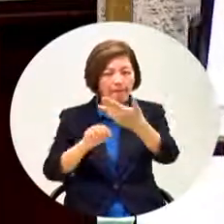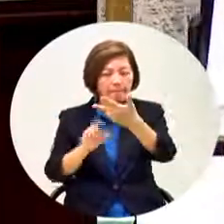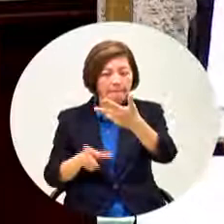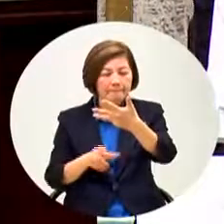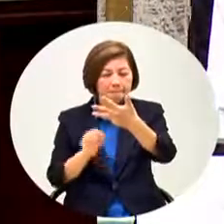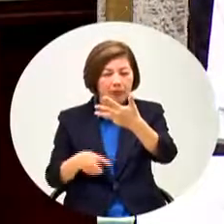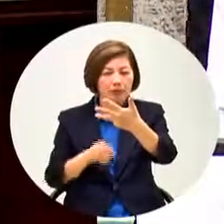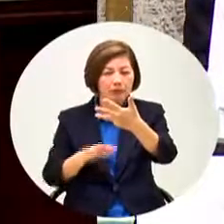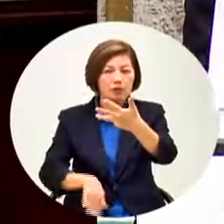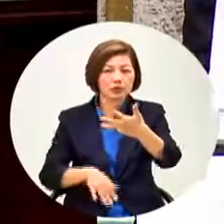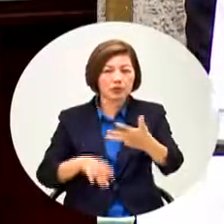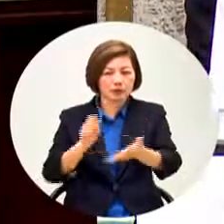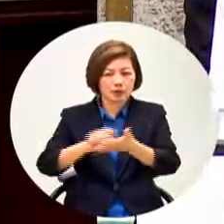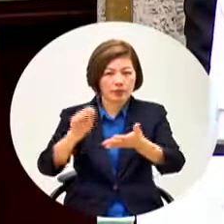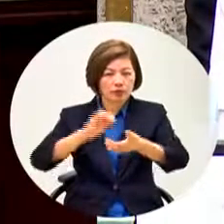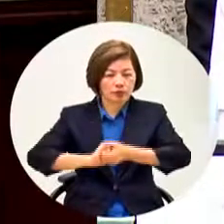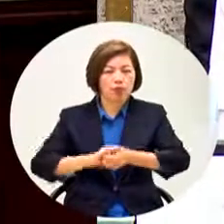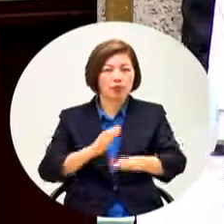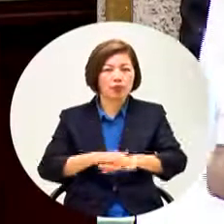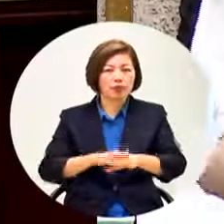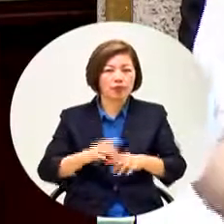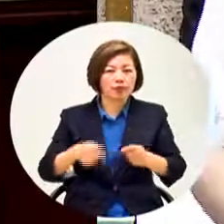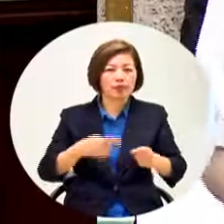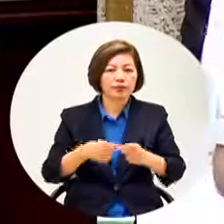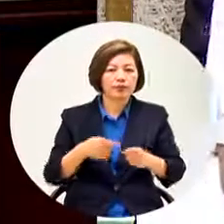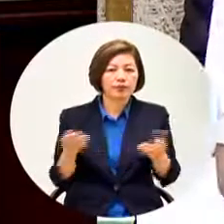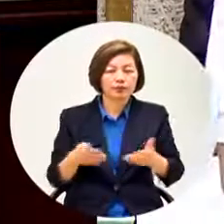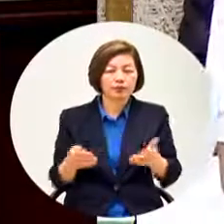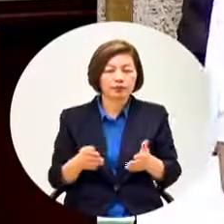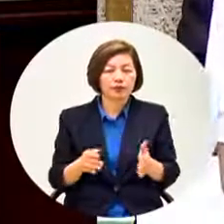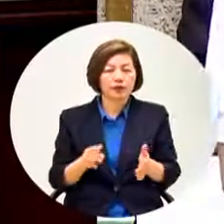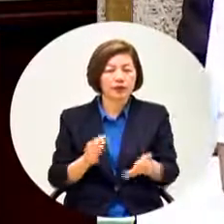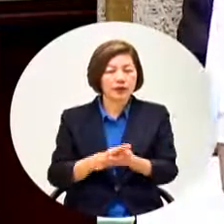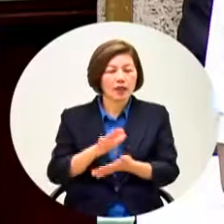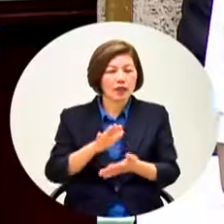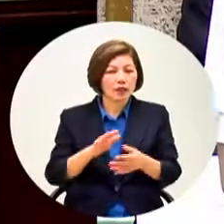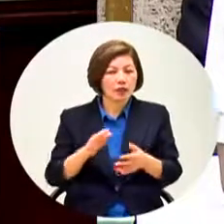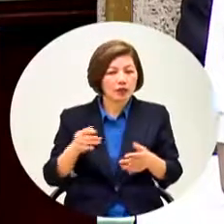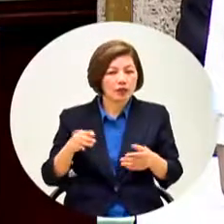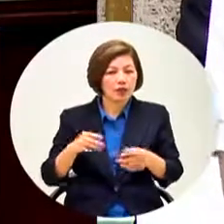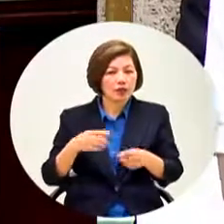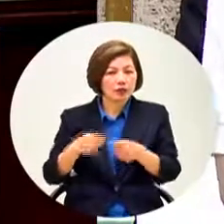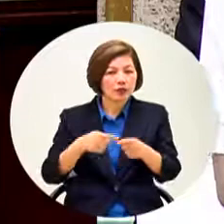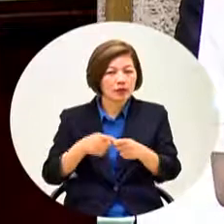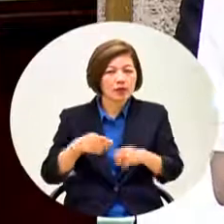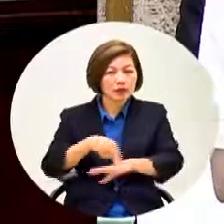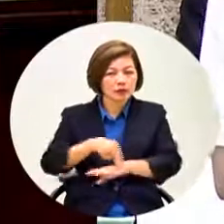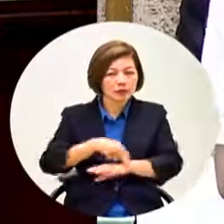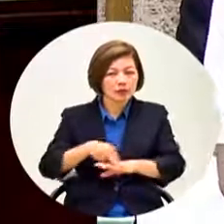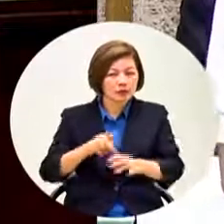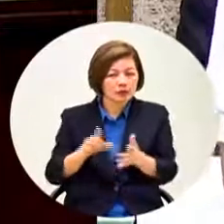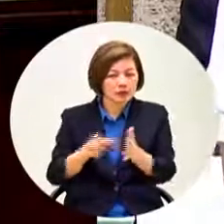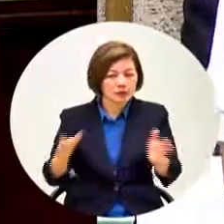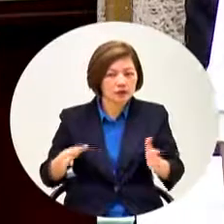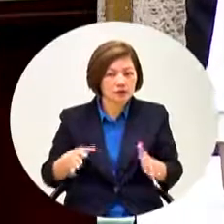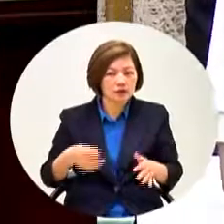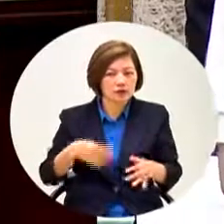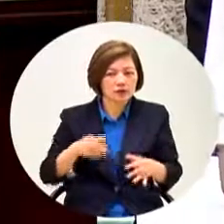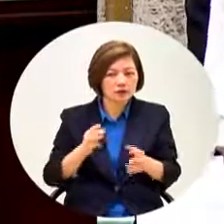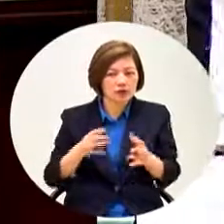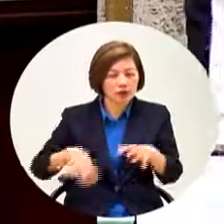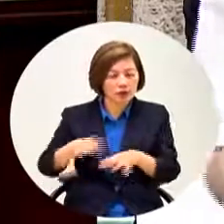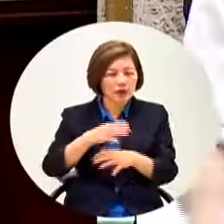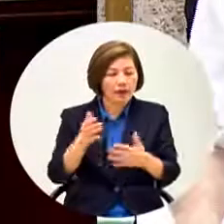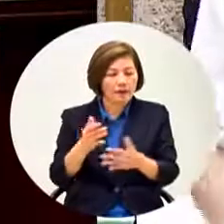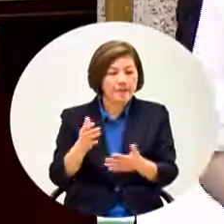果说可行研究一年的期间完成之后，就可以进入综合规划跟环评。那期间我们是希望能够尽量提早。